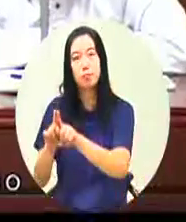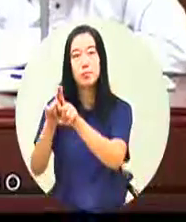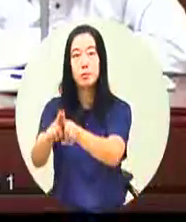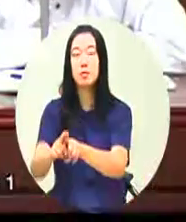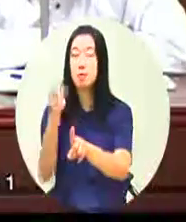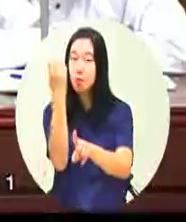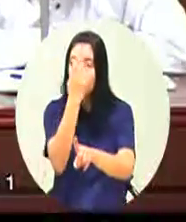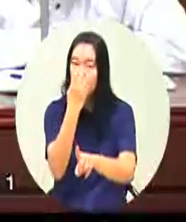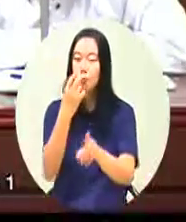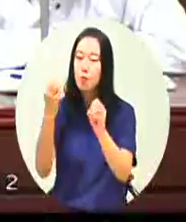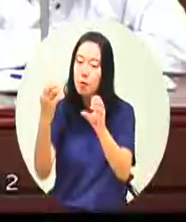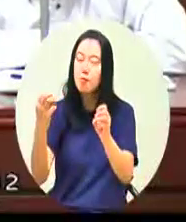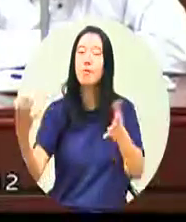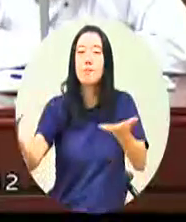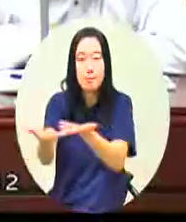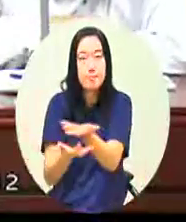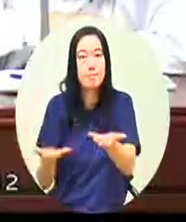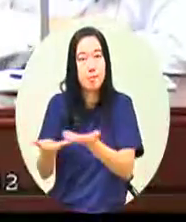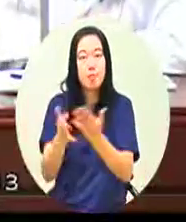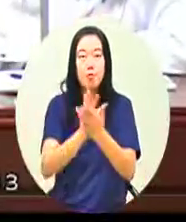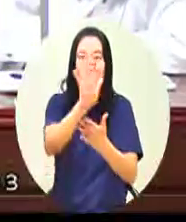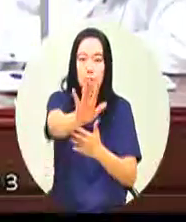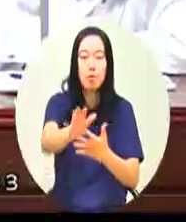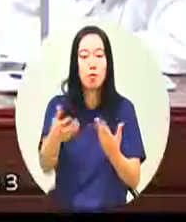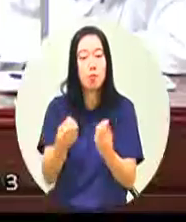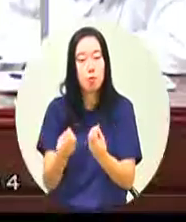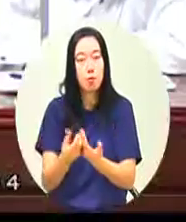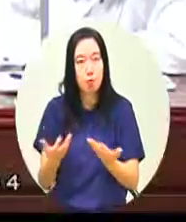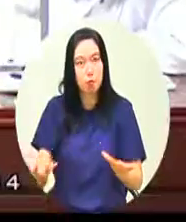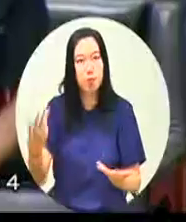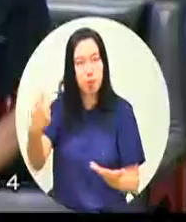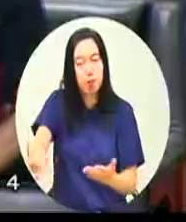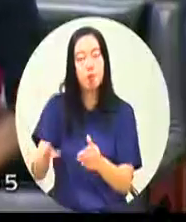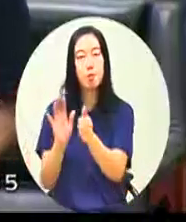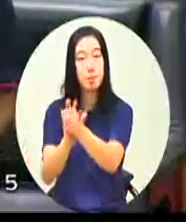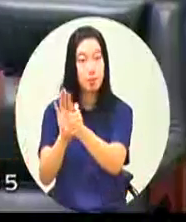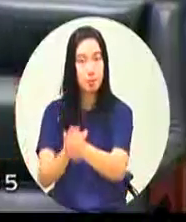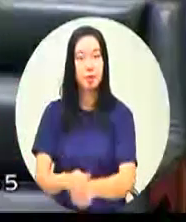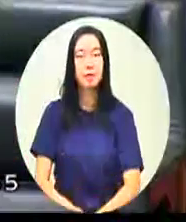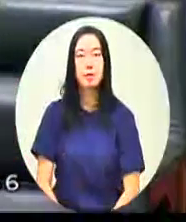后再去现场沟通一下后续的处理方式。